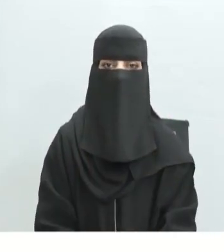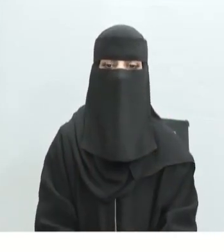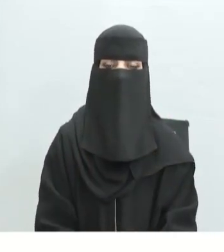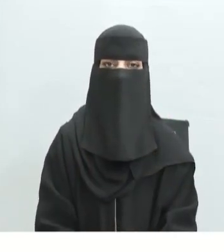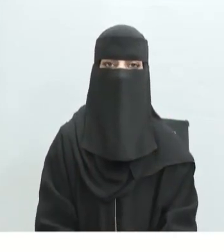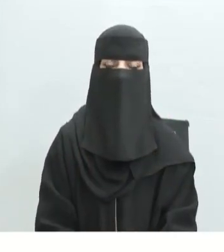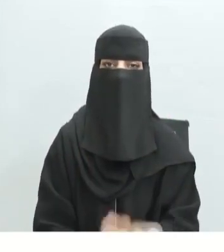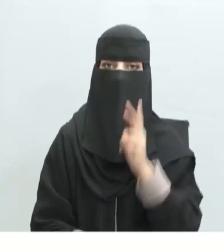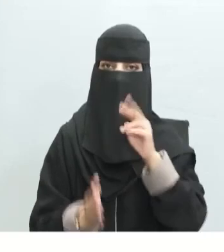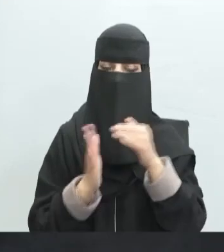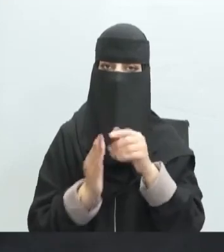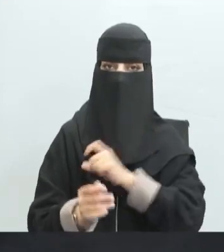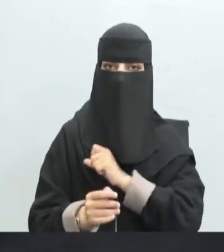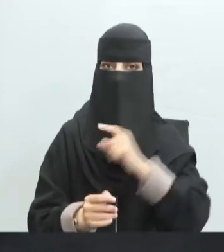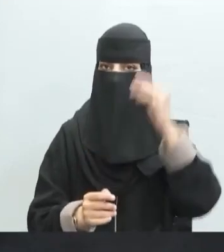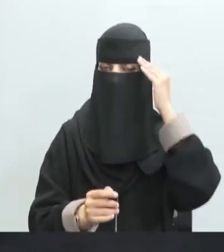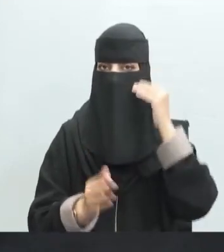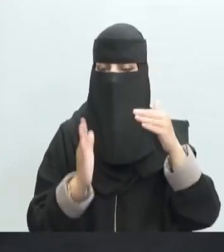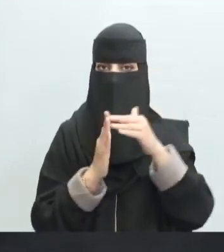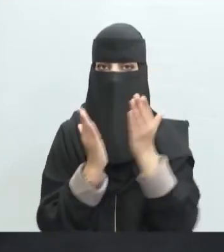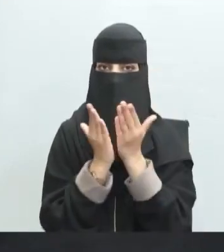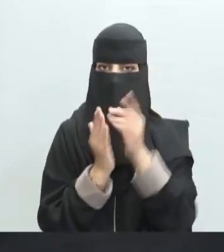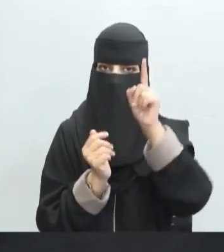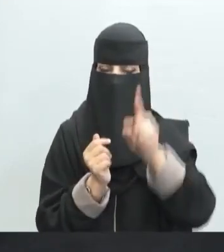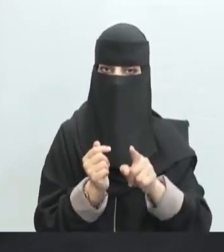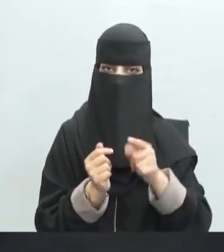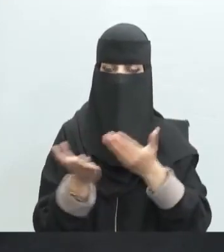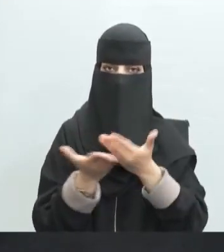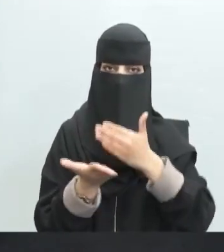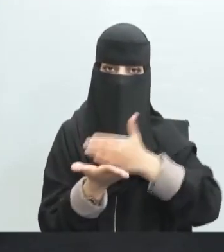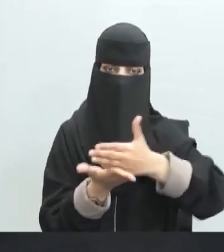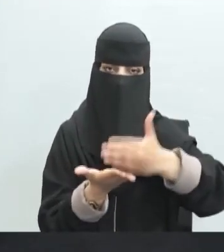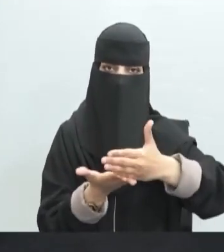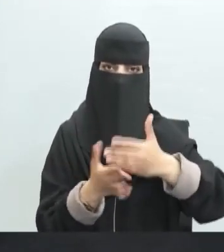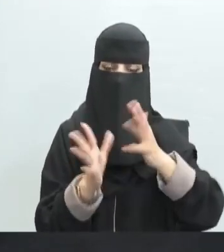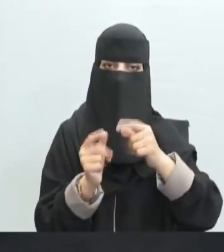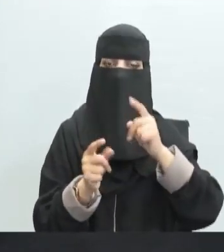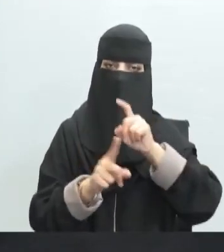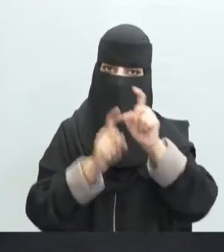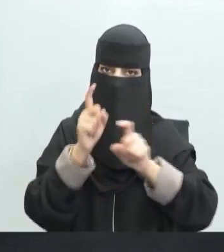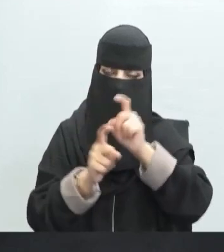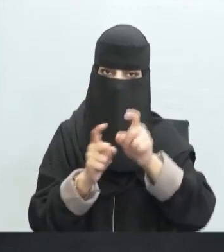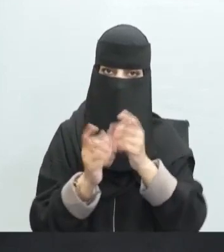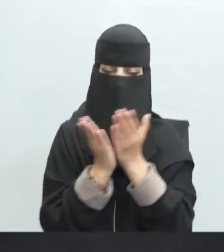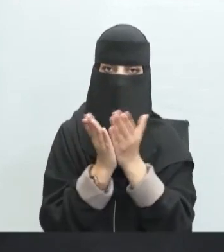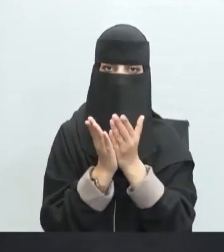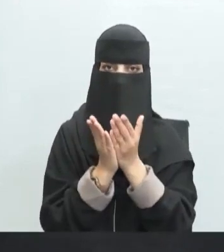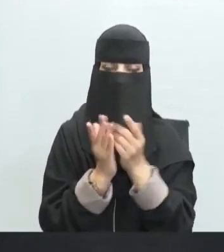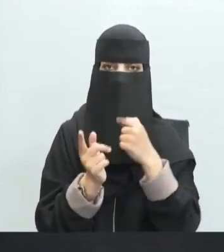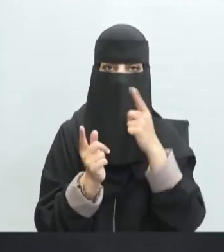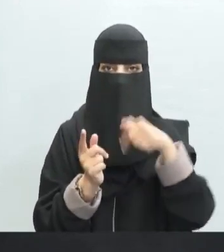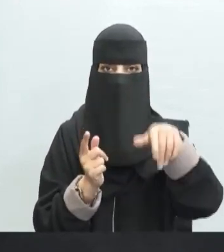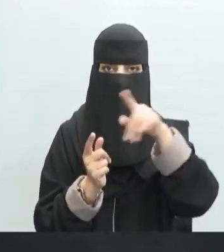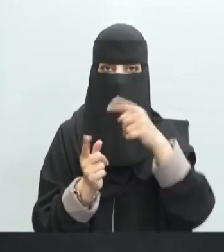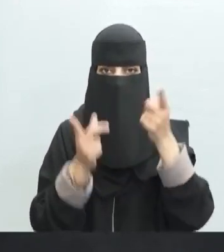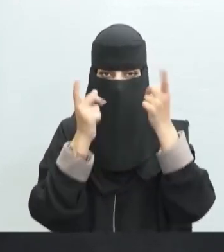واخواتي ك نكون وصلنا الى نهايه المطاف في درس اليوم للحديث بقيه باقي معنا امثله في هذا الدرس اتمنى